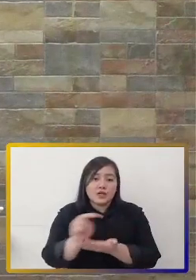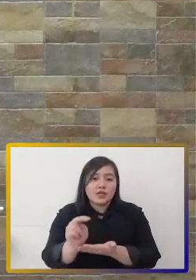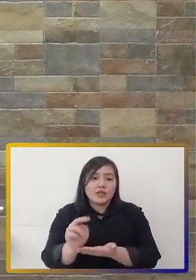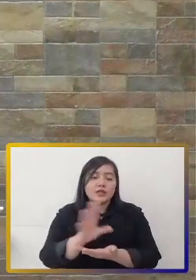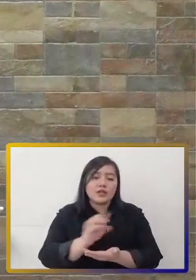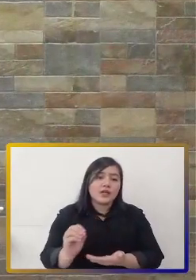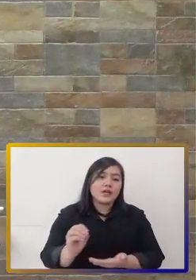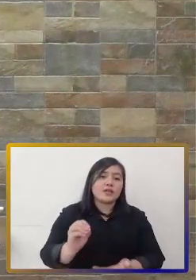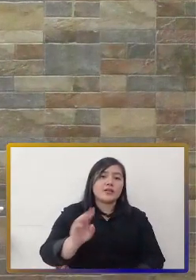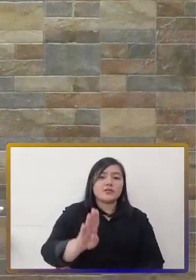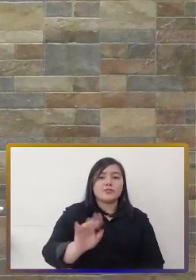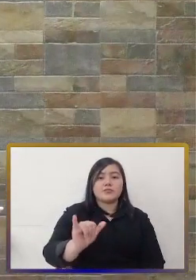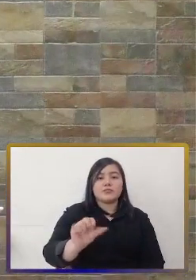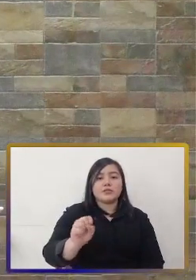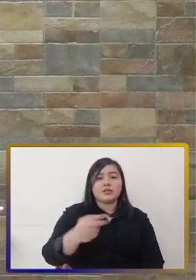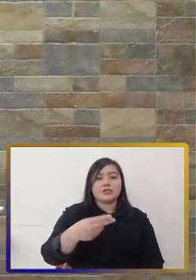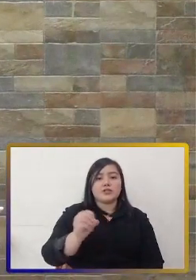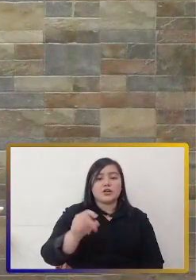Kanina,